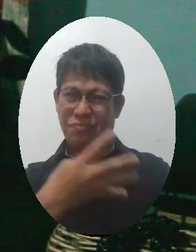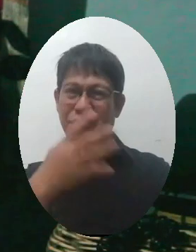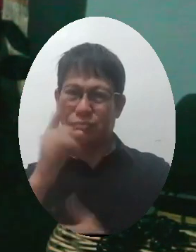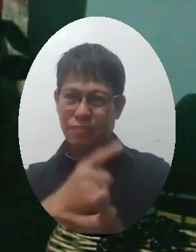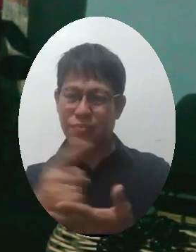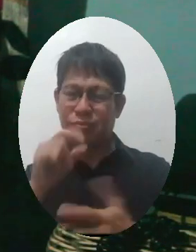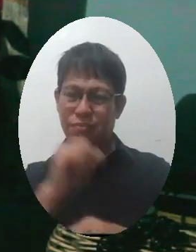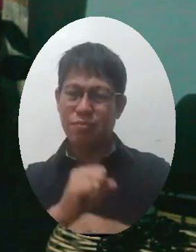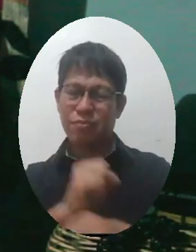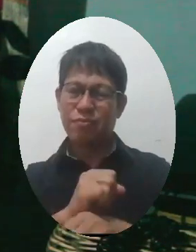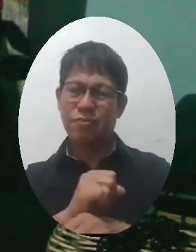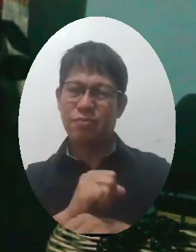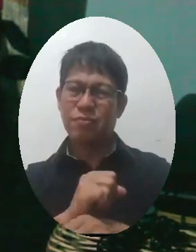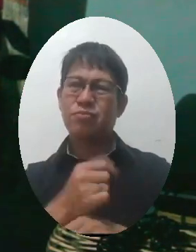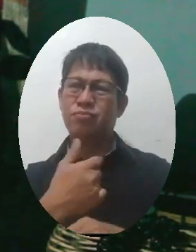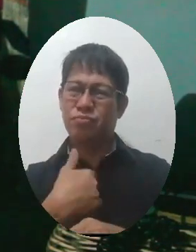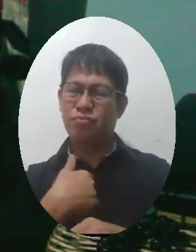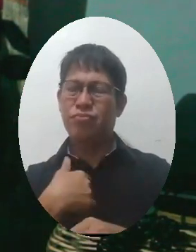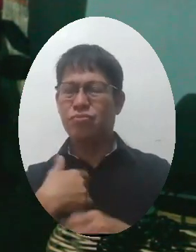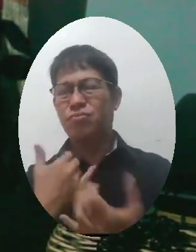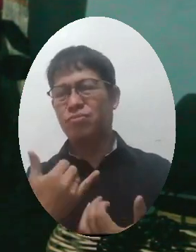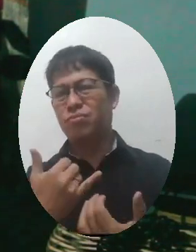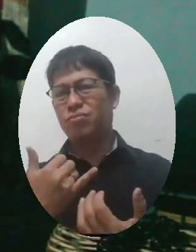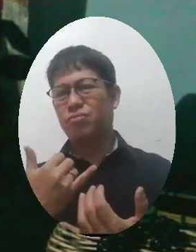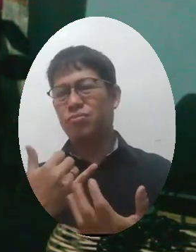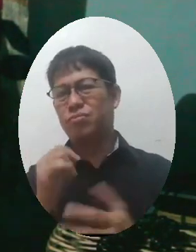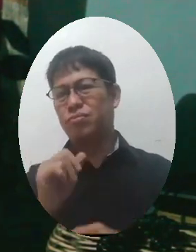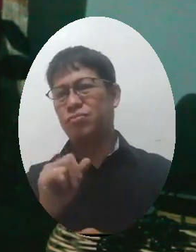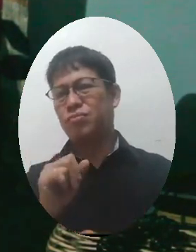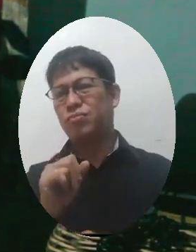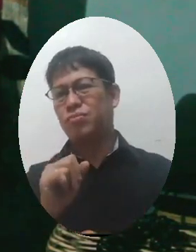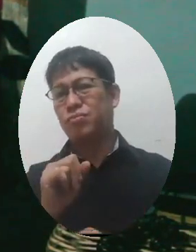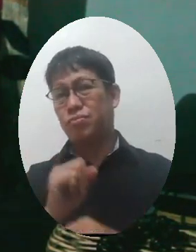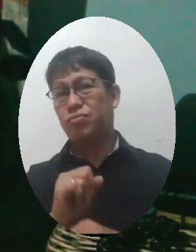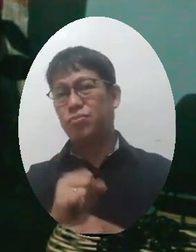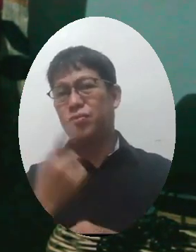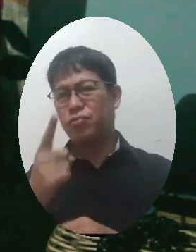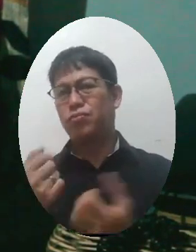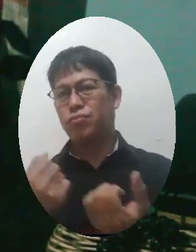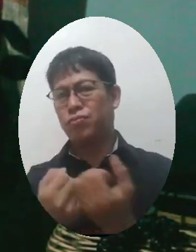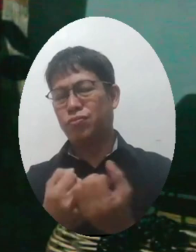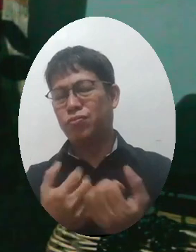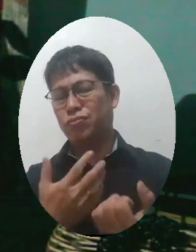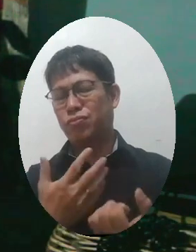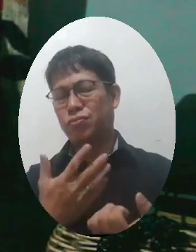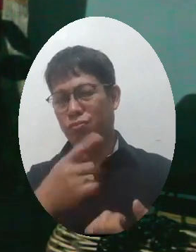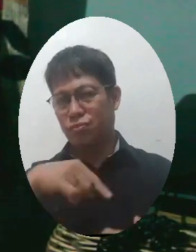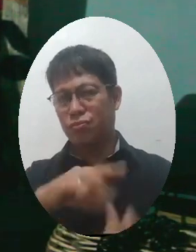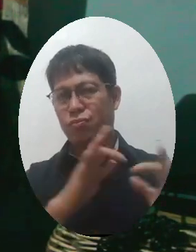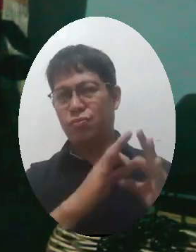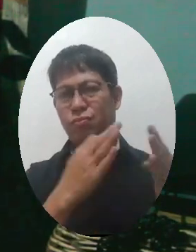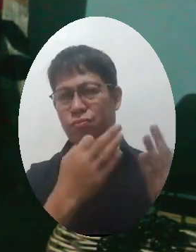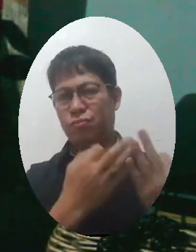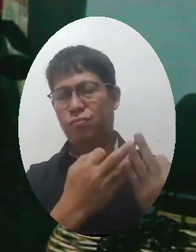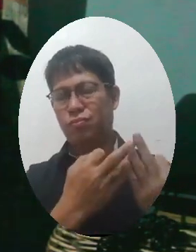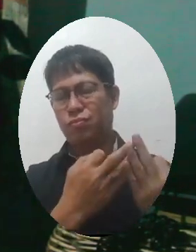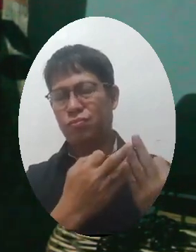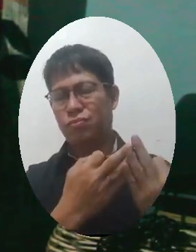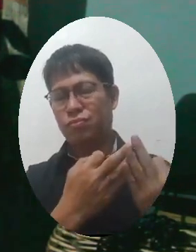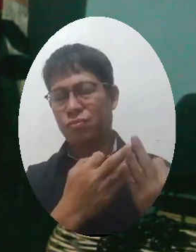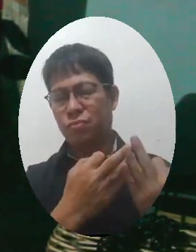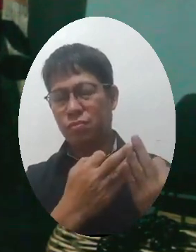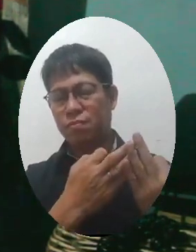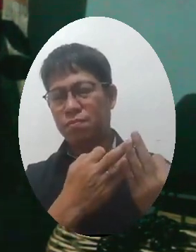ng 1 linggo. Yun yung pinagkukuhanan ko ng panggastos para sa kanya tsaka